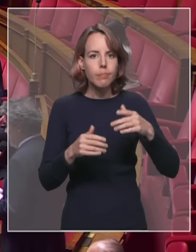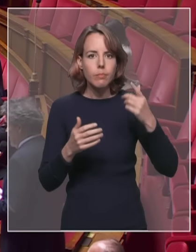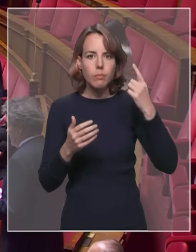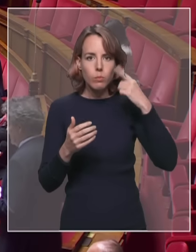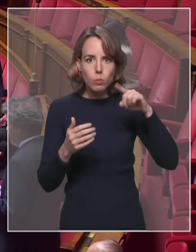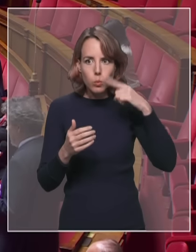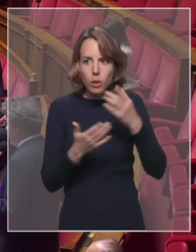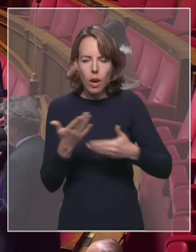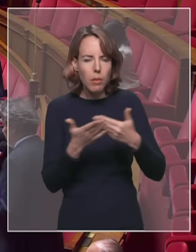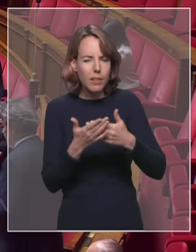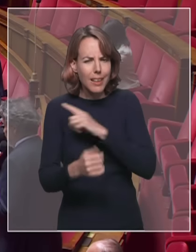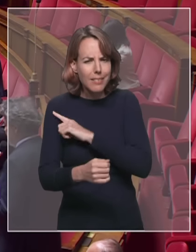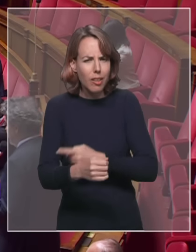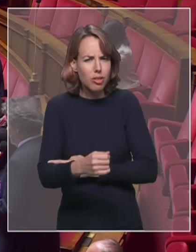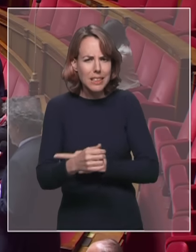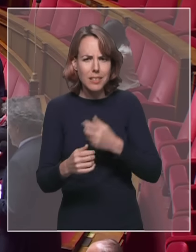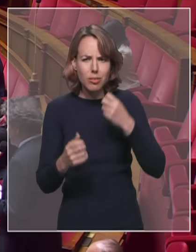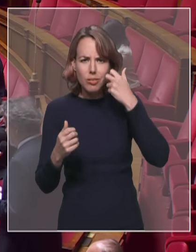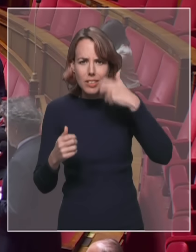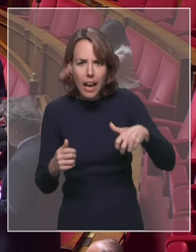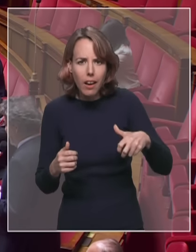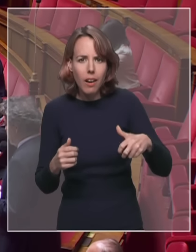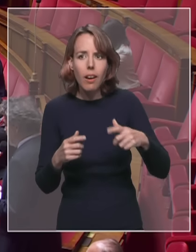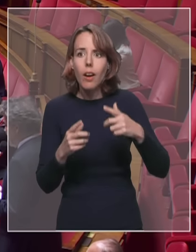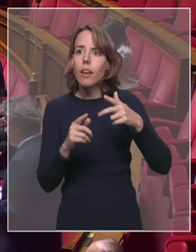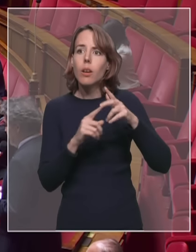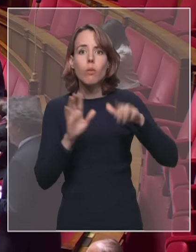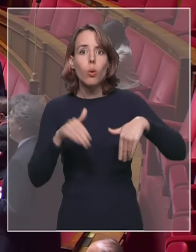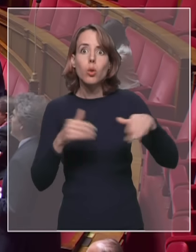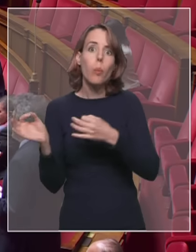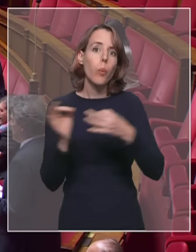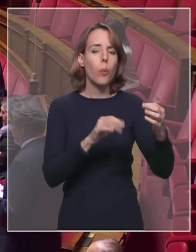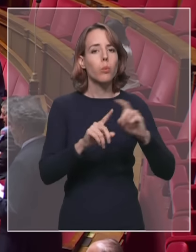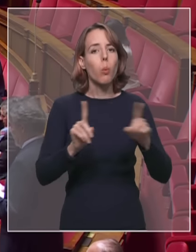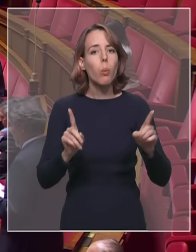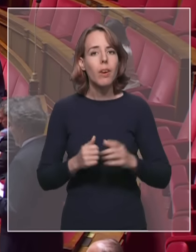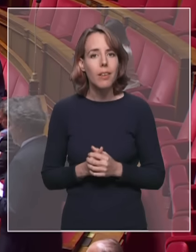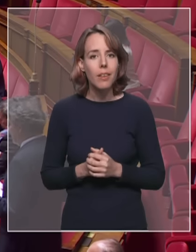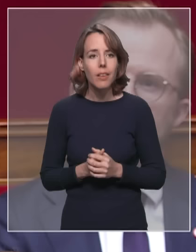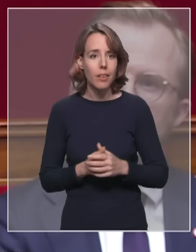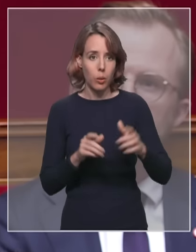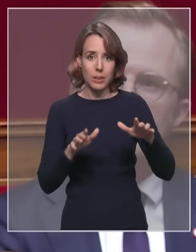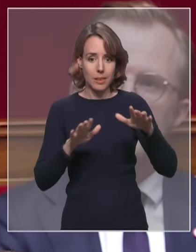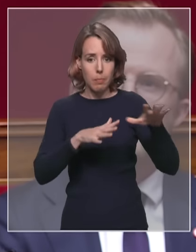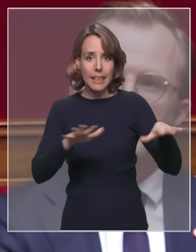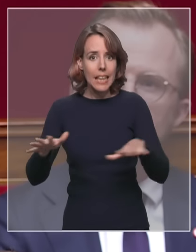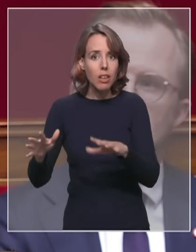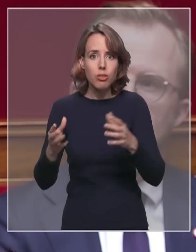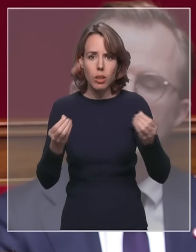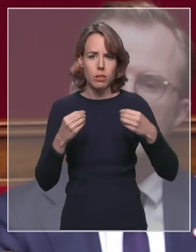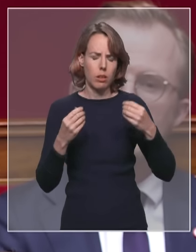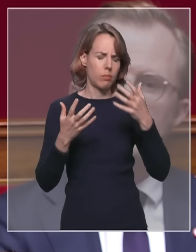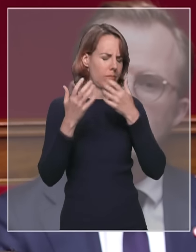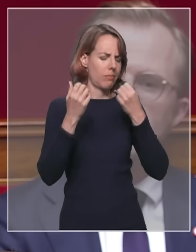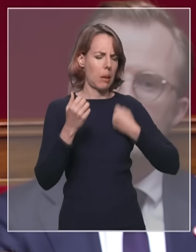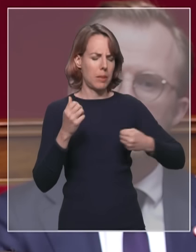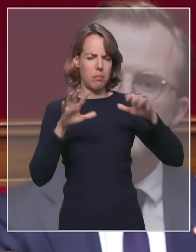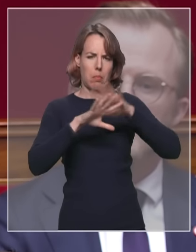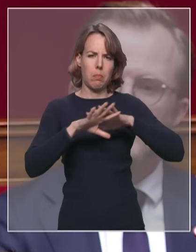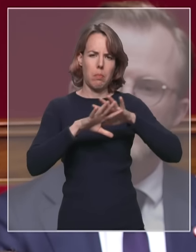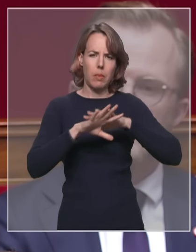intermittente. Sans parler de la défiguration par l'éolien de nos paysages, la nuisance aux particuliers et